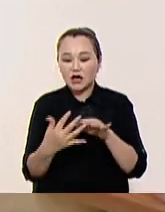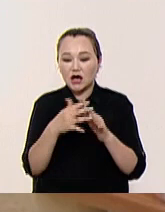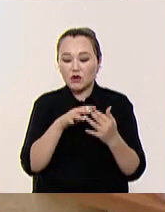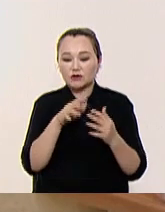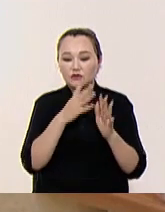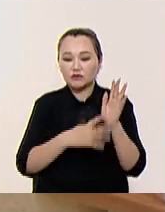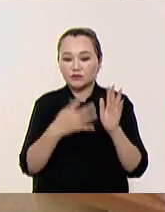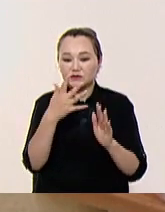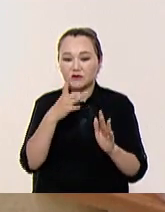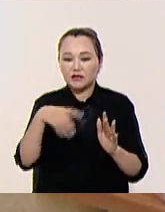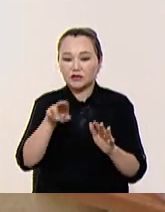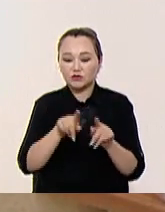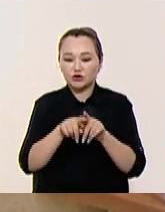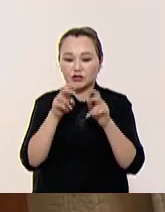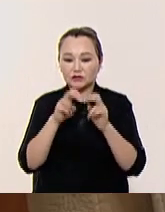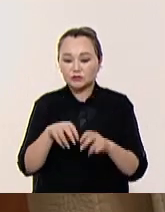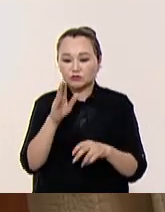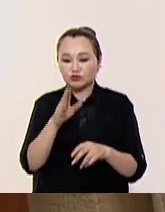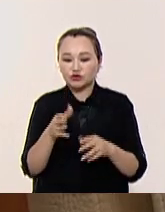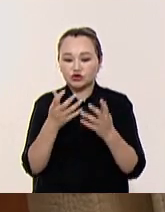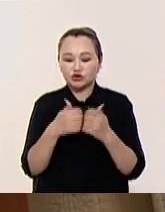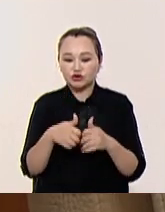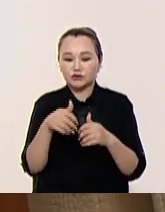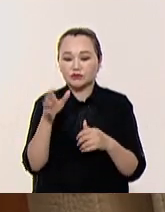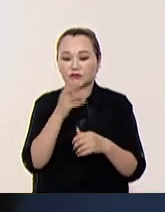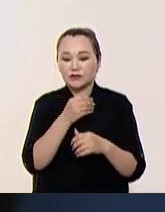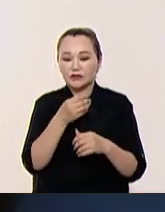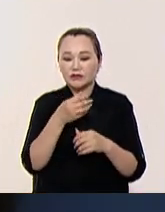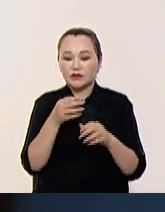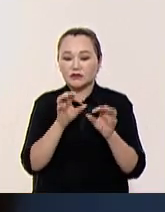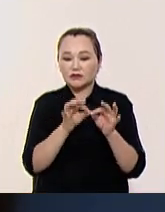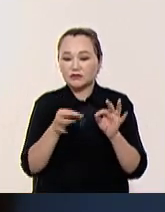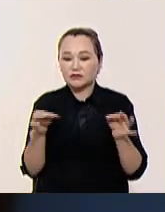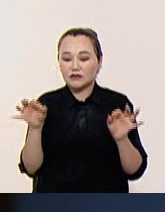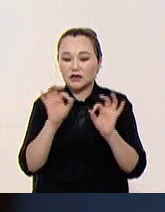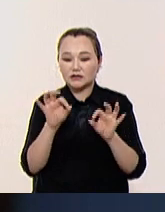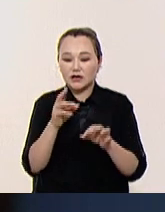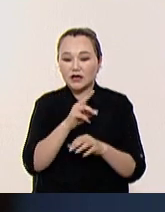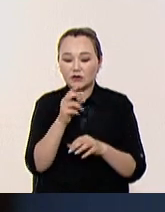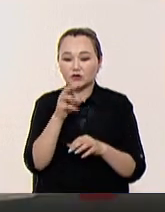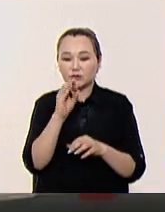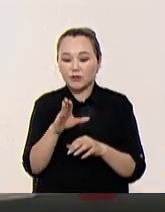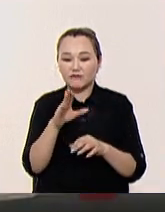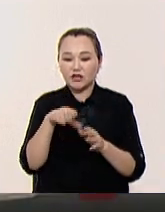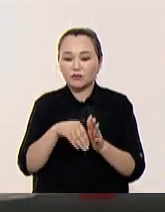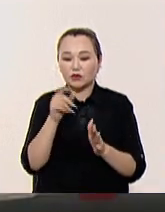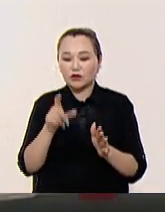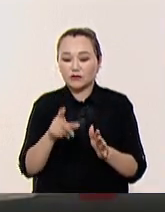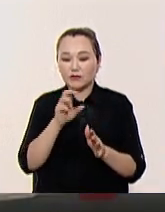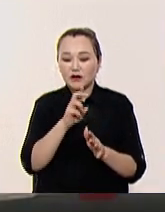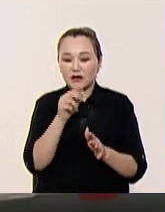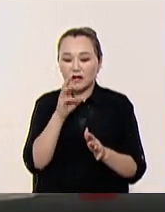95 миллиард теңге қарастырылған деп сандарды маржандай етіп берген министр Қайырбек Өскенбаевқа депутат